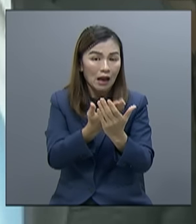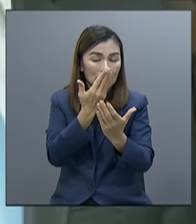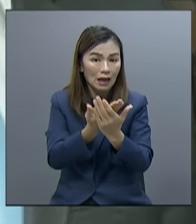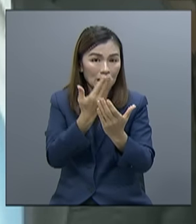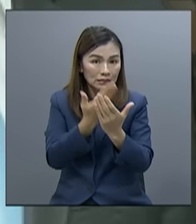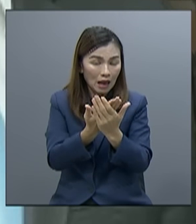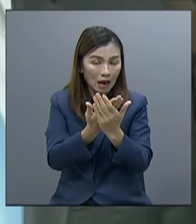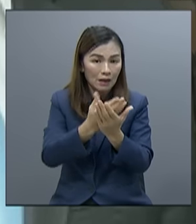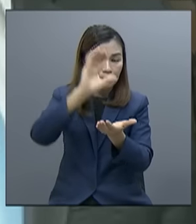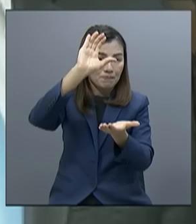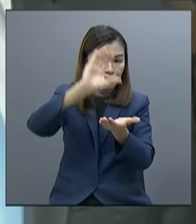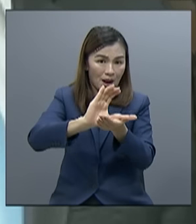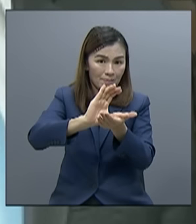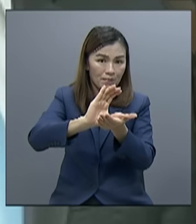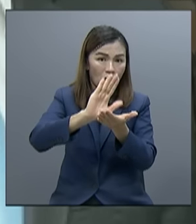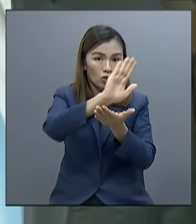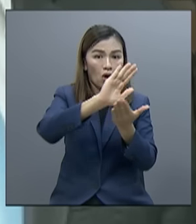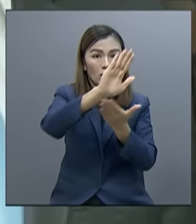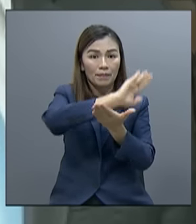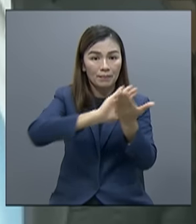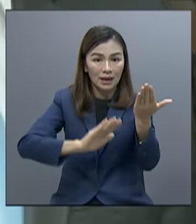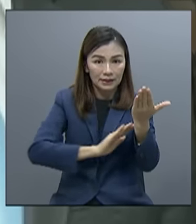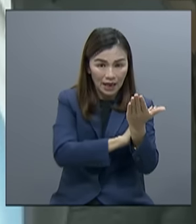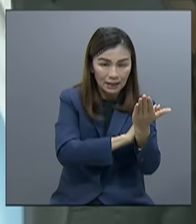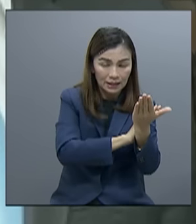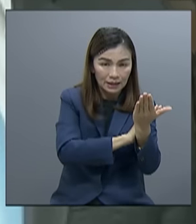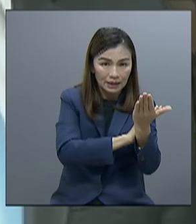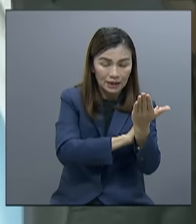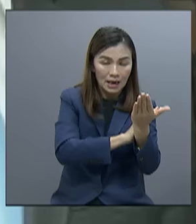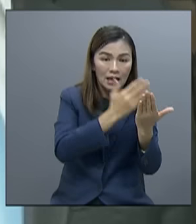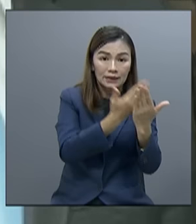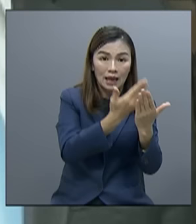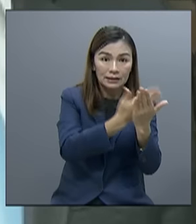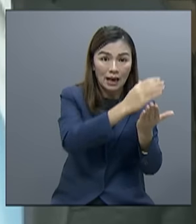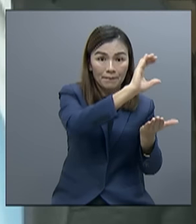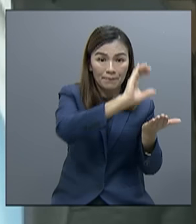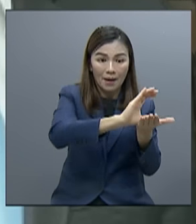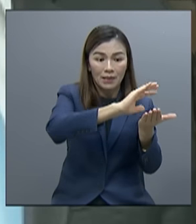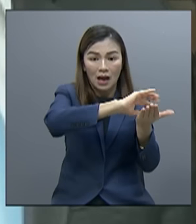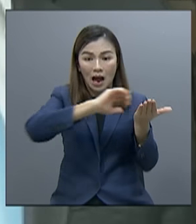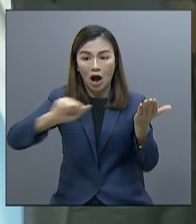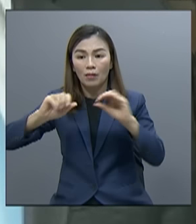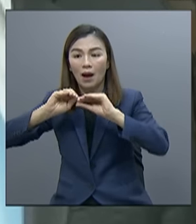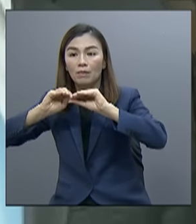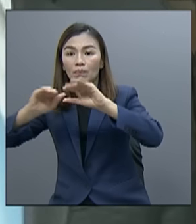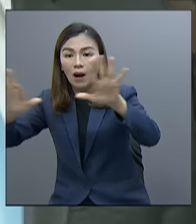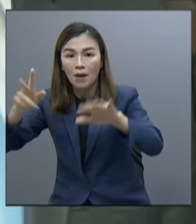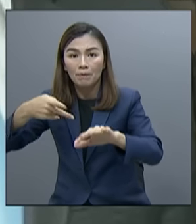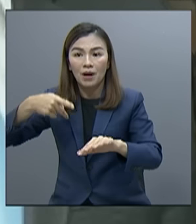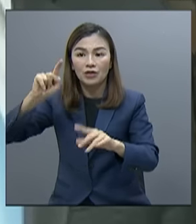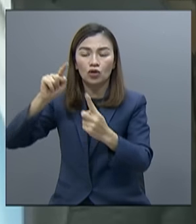แผ่นดินเพื่อประโยชน์ในการสร้างคะแนนนิยมทางการเมืองได้นะซึ่งอันนี้ก็